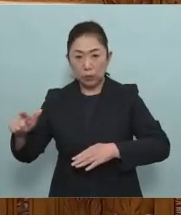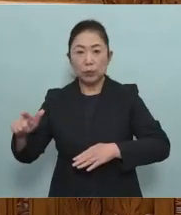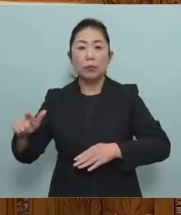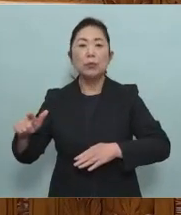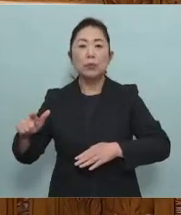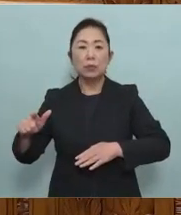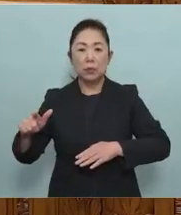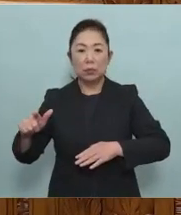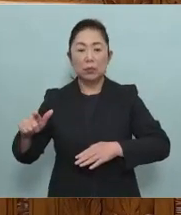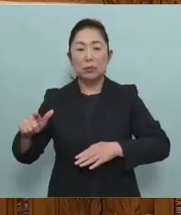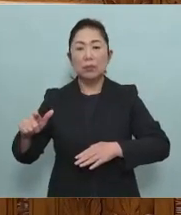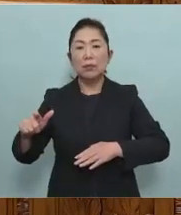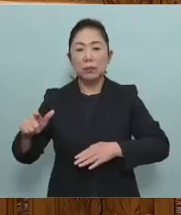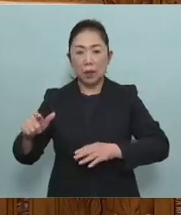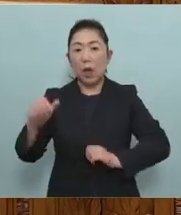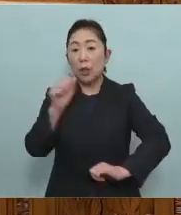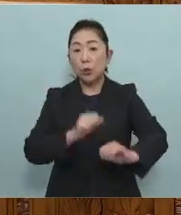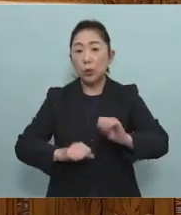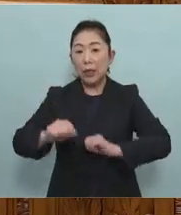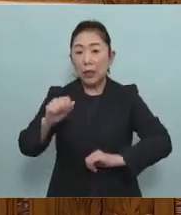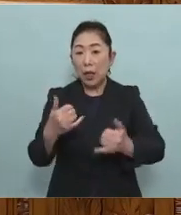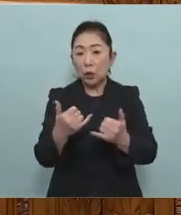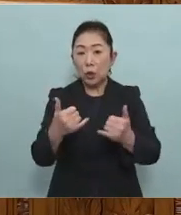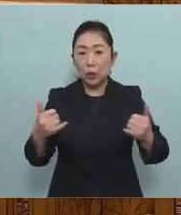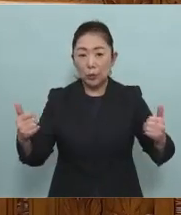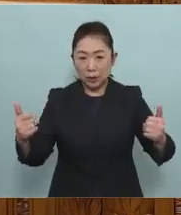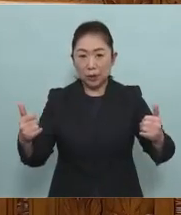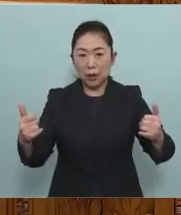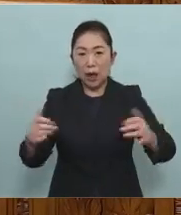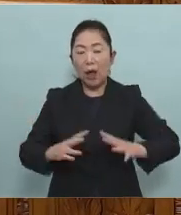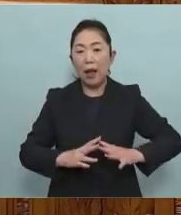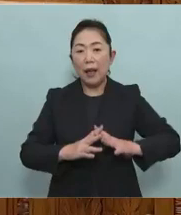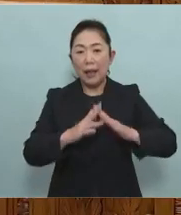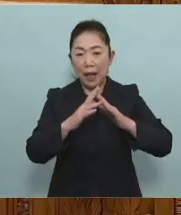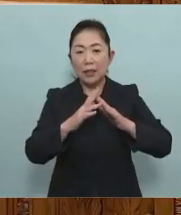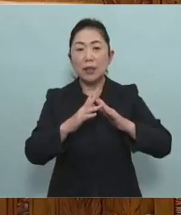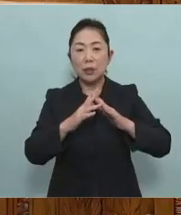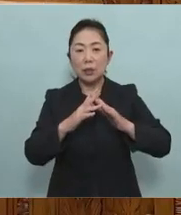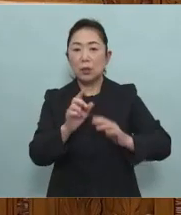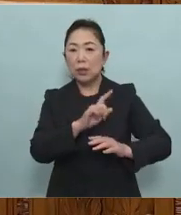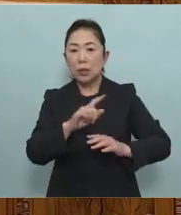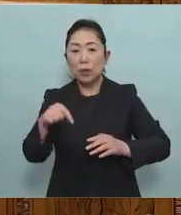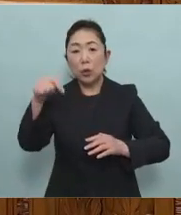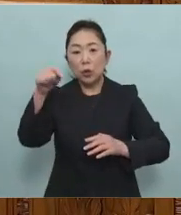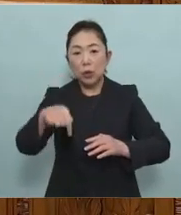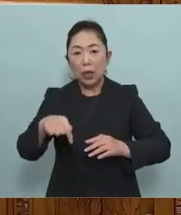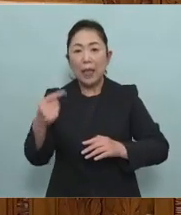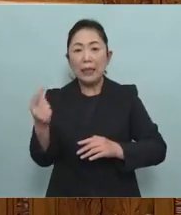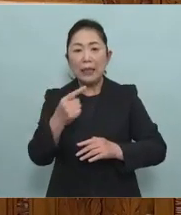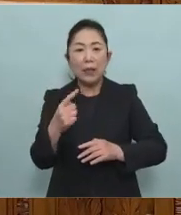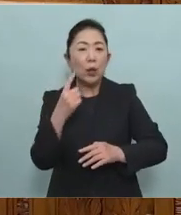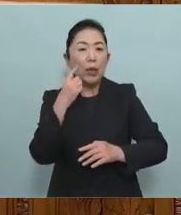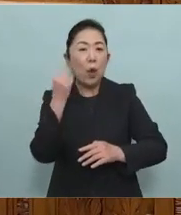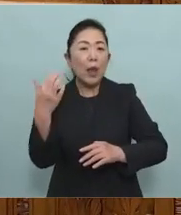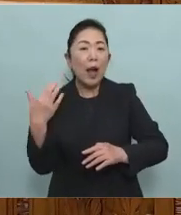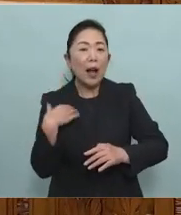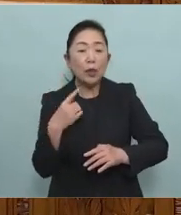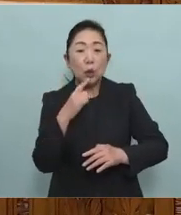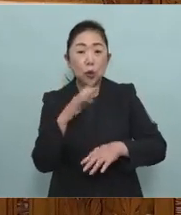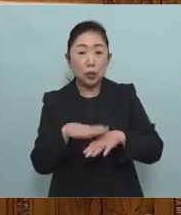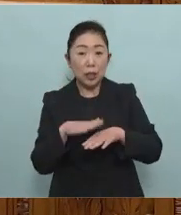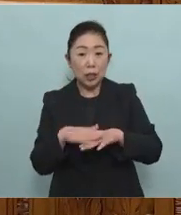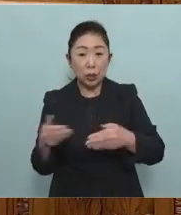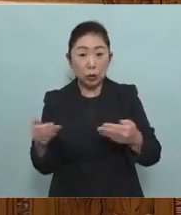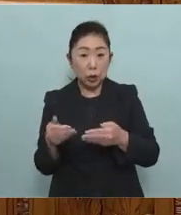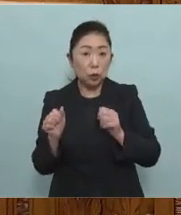界関係者に多いフリーランスの皆さんや、建設土建業界に多い一人親方の皆さんなど、個人で仕事